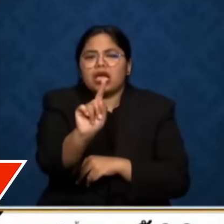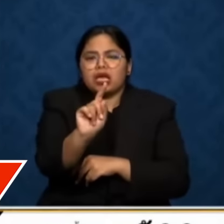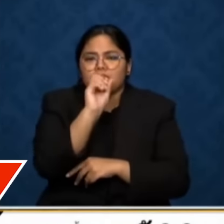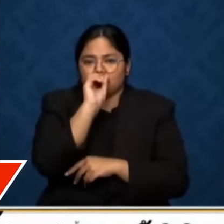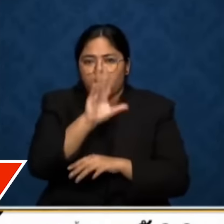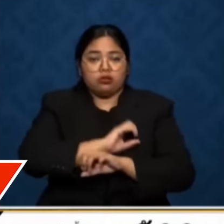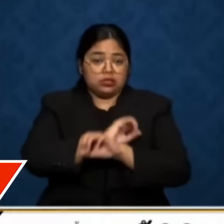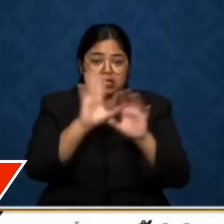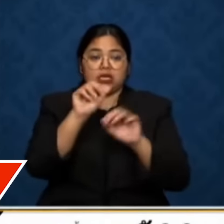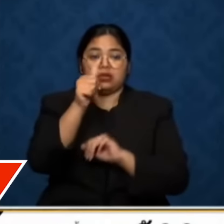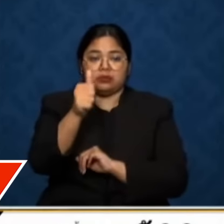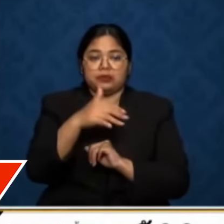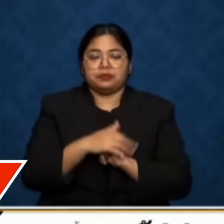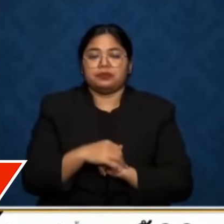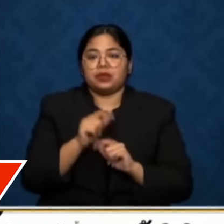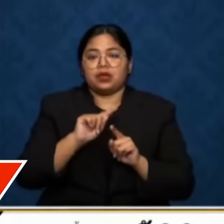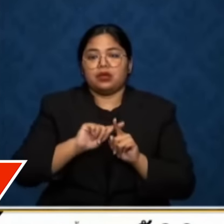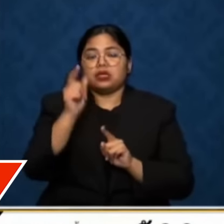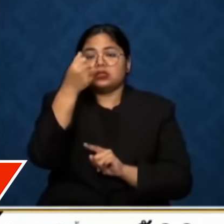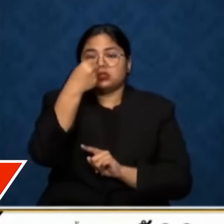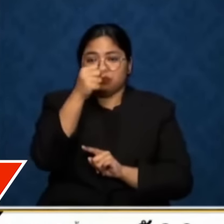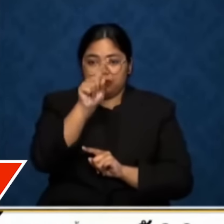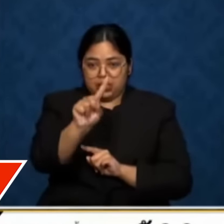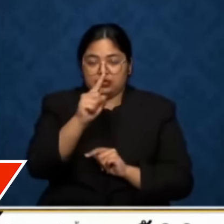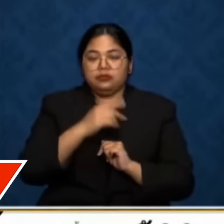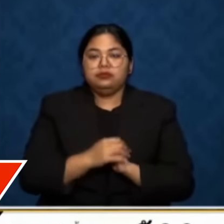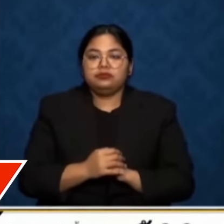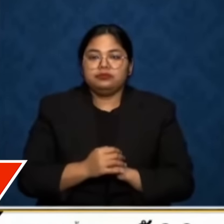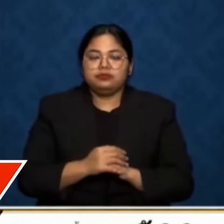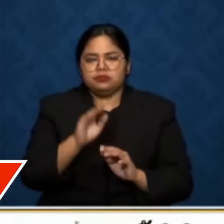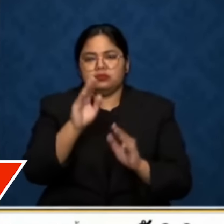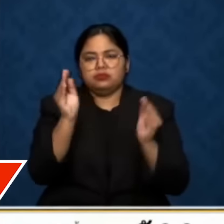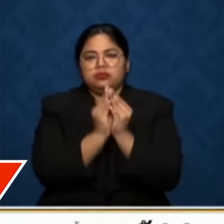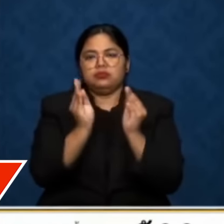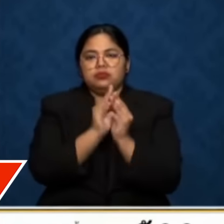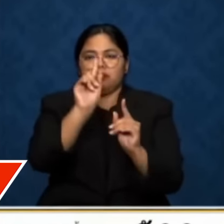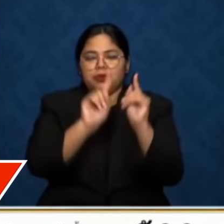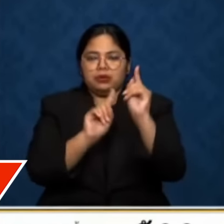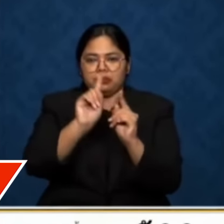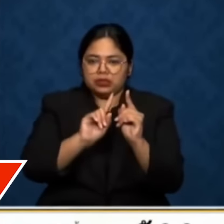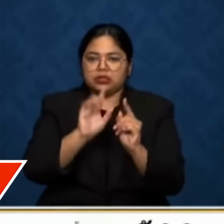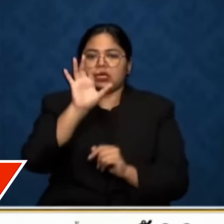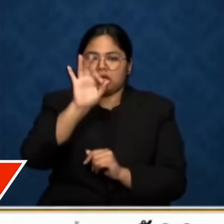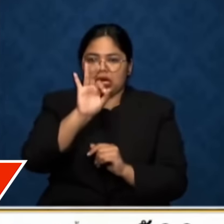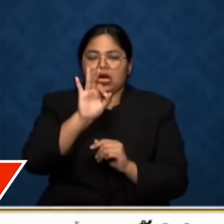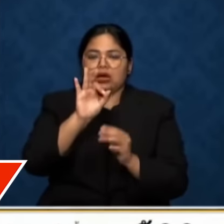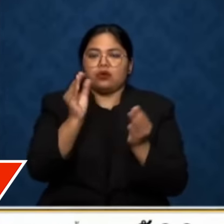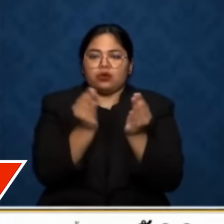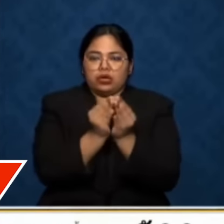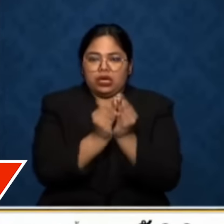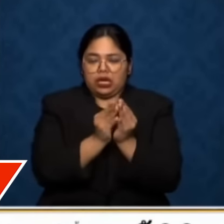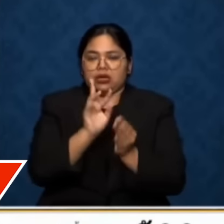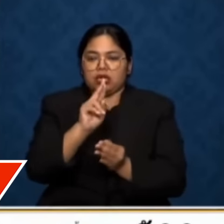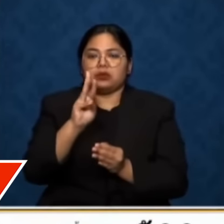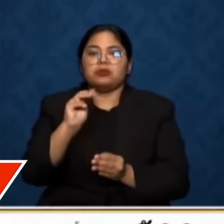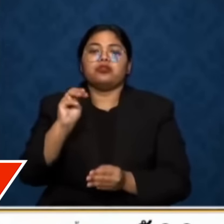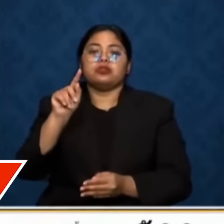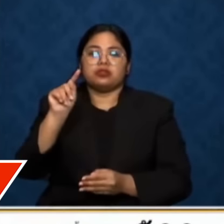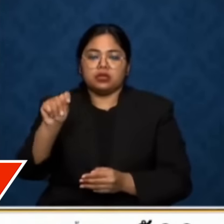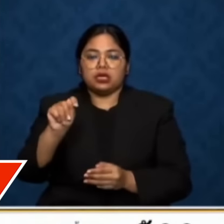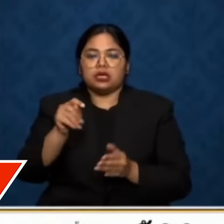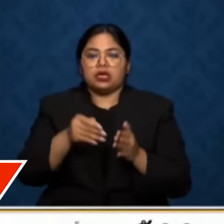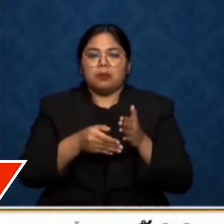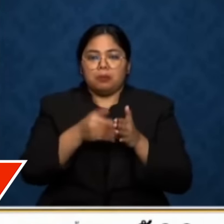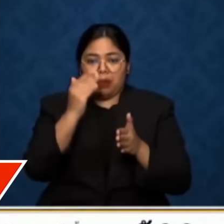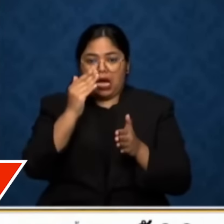ครับ11ครับรายงานการประเมิน9คะแนนท่านรัฐมนตรีเป็นผู้อนุมัติเองกับมือท่าน